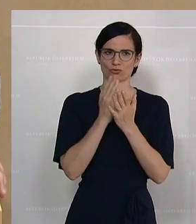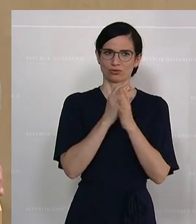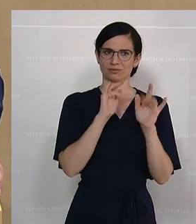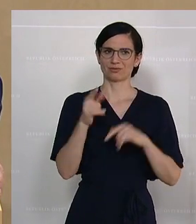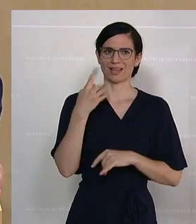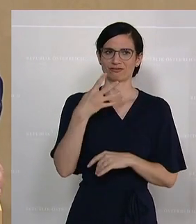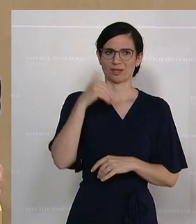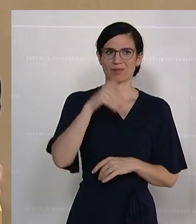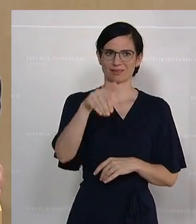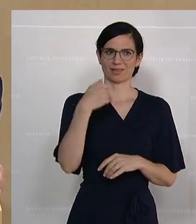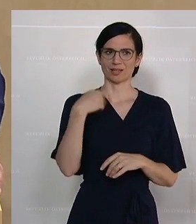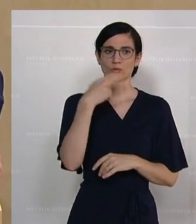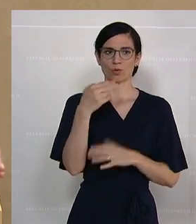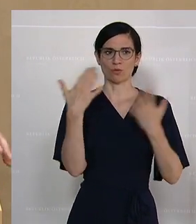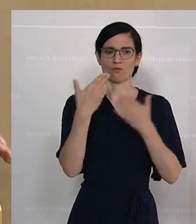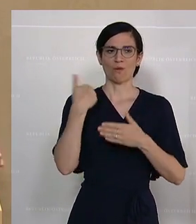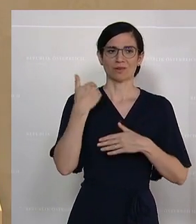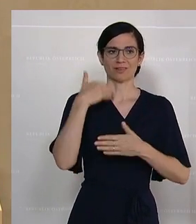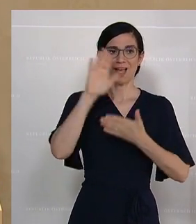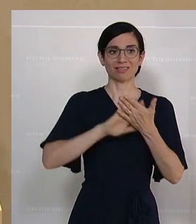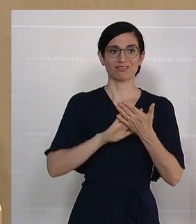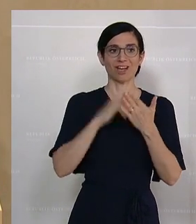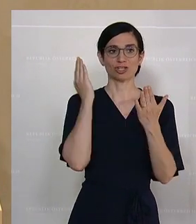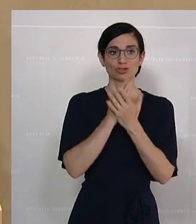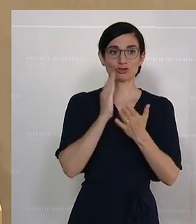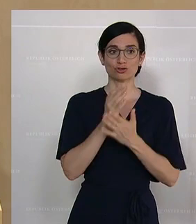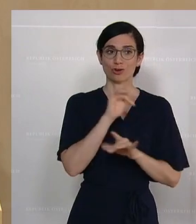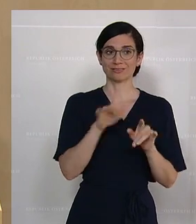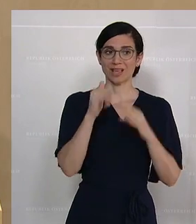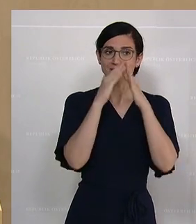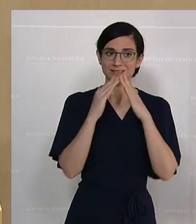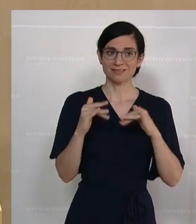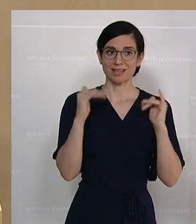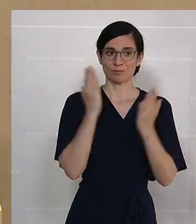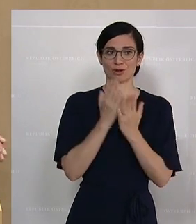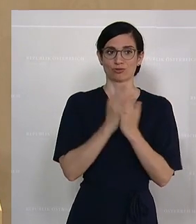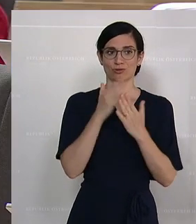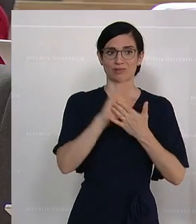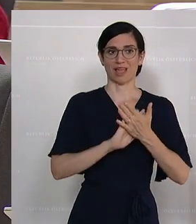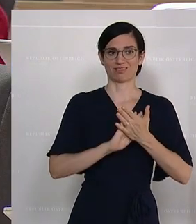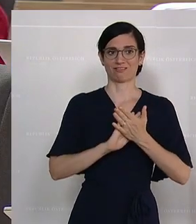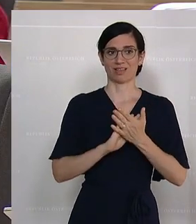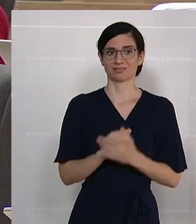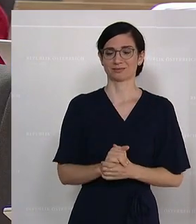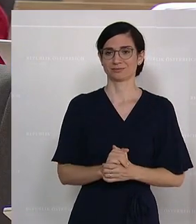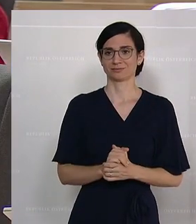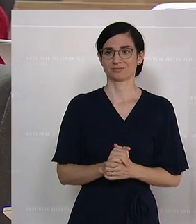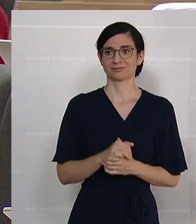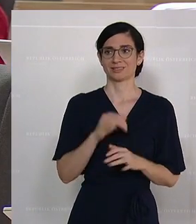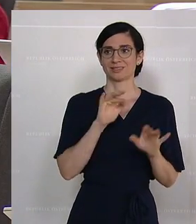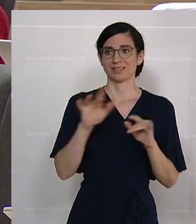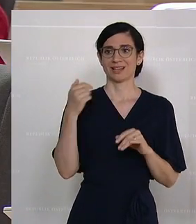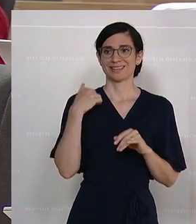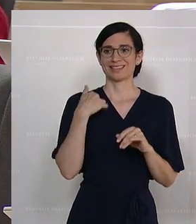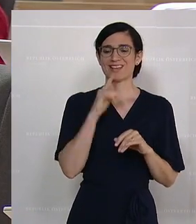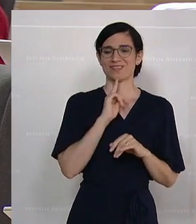milliarden euro und wo haben wir begonnen bereits im dezember bereits im dezember wo haben wir begonnen bei jenen die ganz